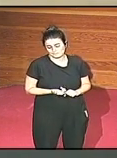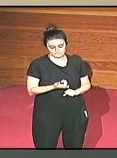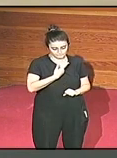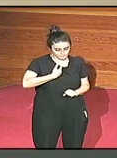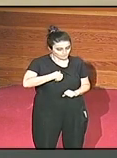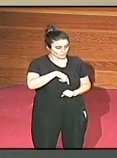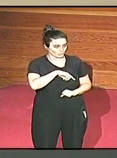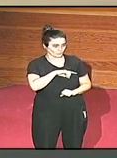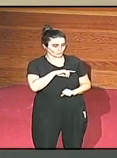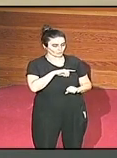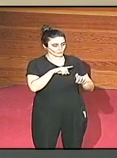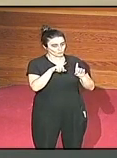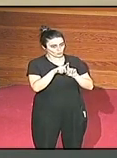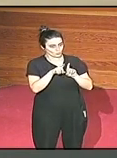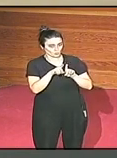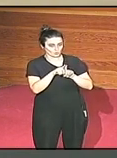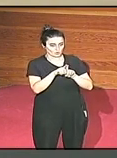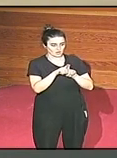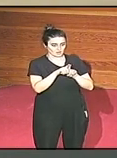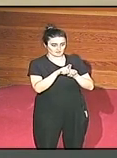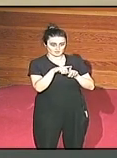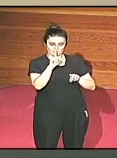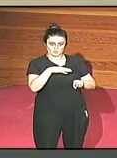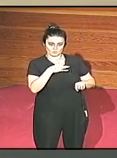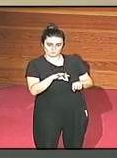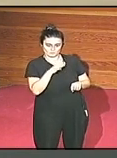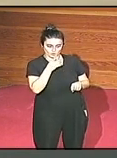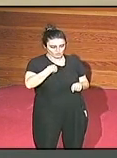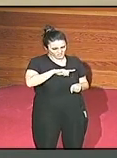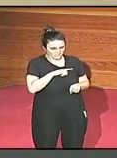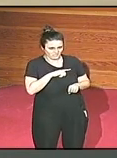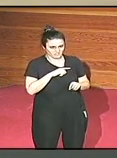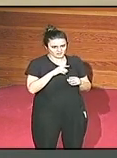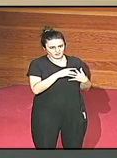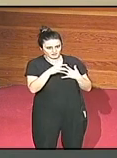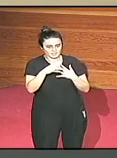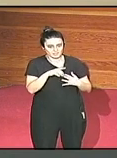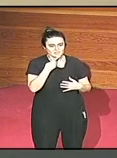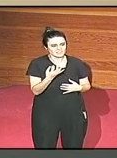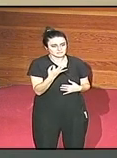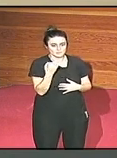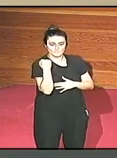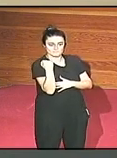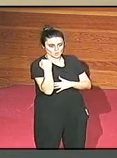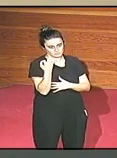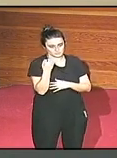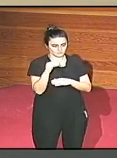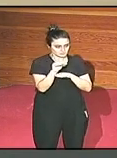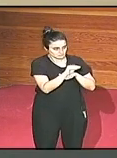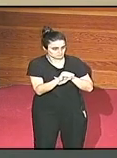guru anglosaxoien eraginez, delako boterea zaintzea,